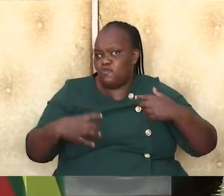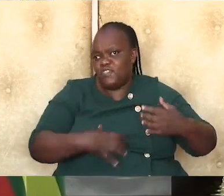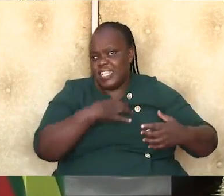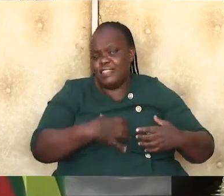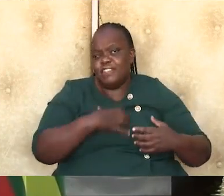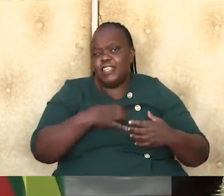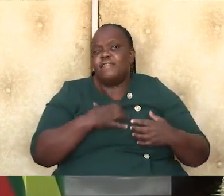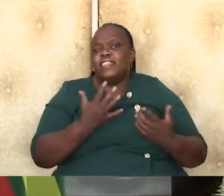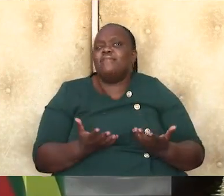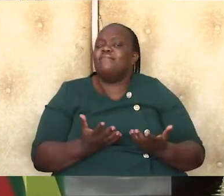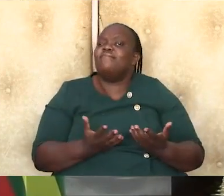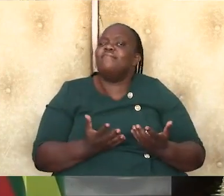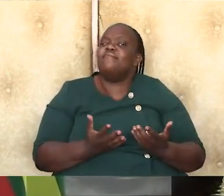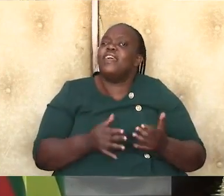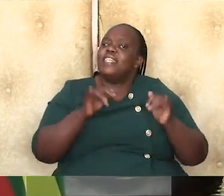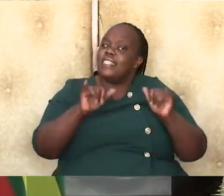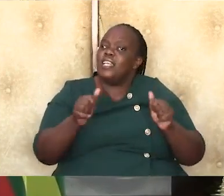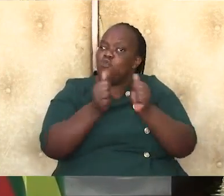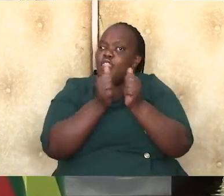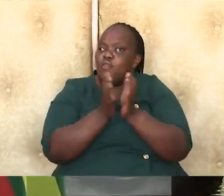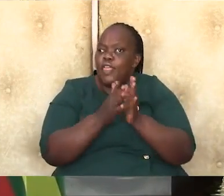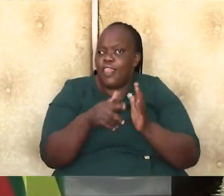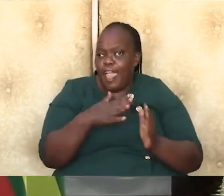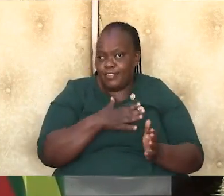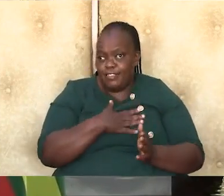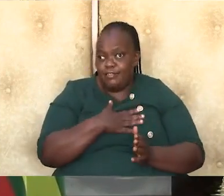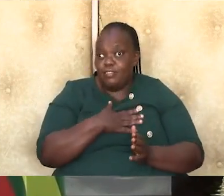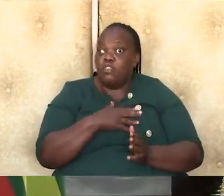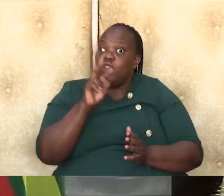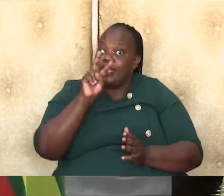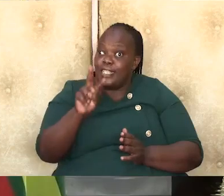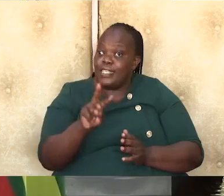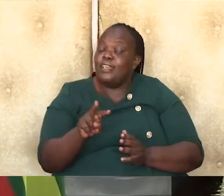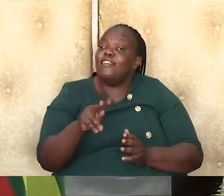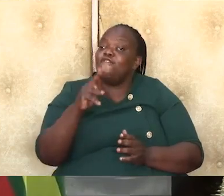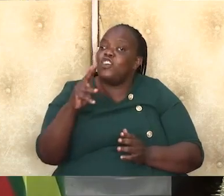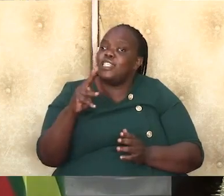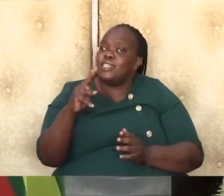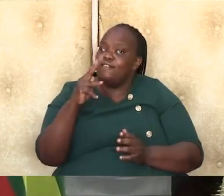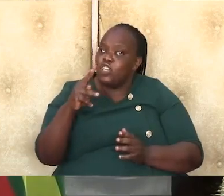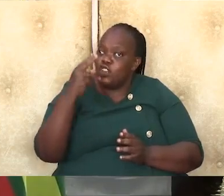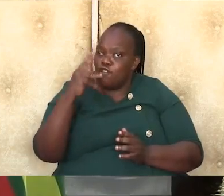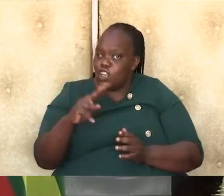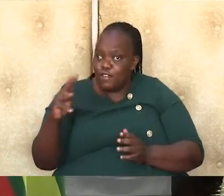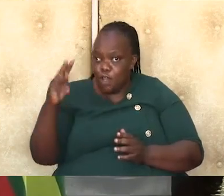ili kuweza kukaa pamoja na sisi. Tunaona kwamba asilimia